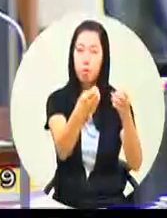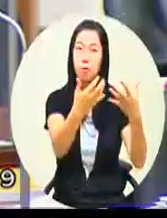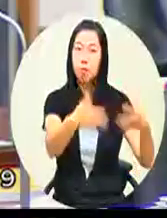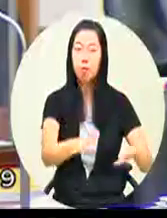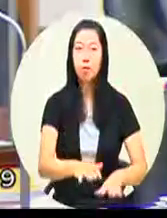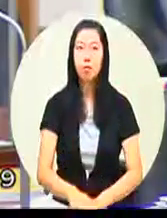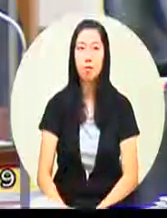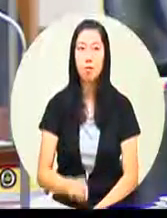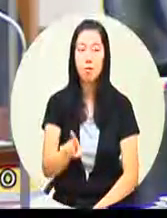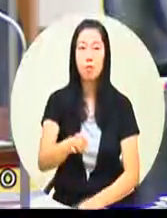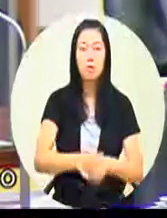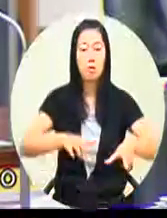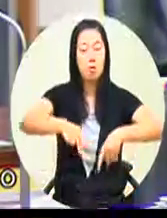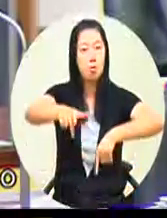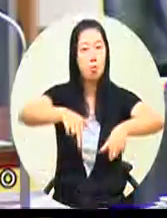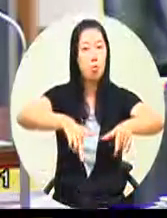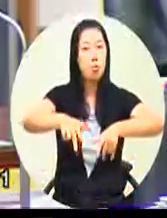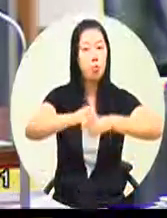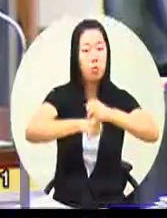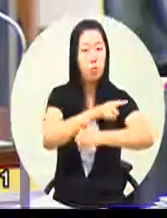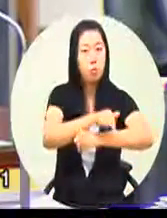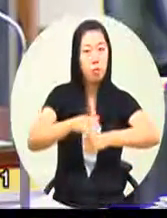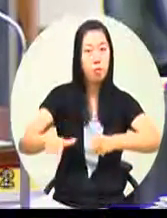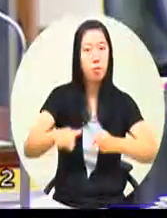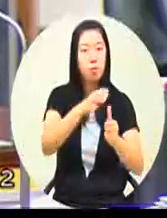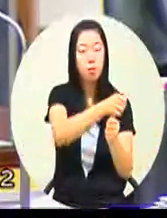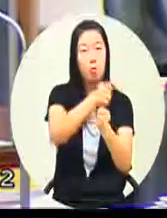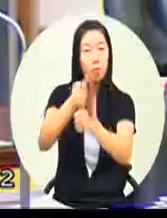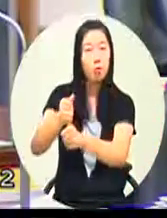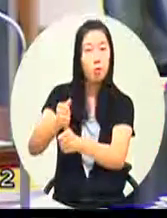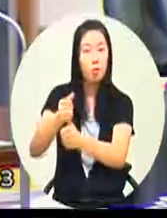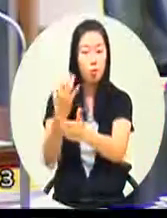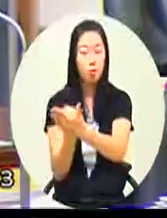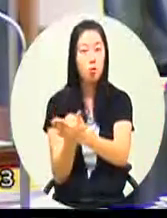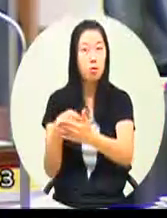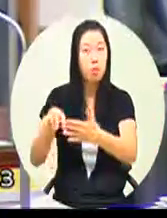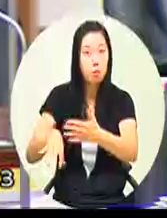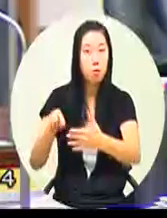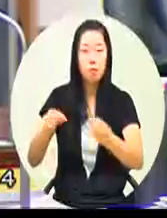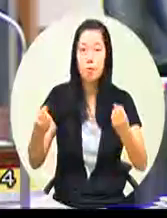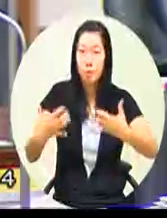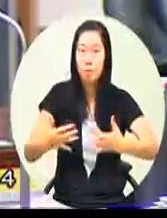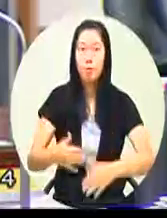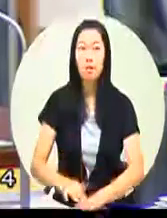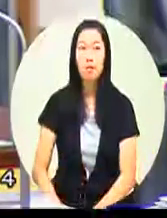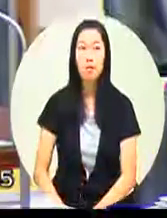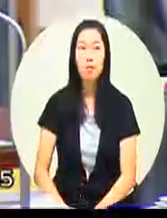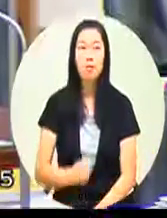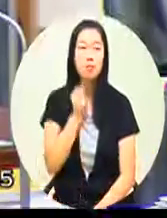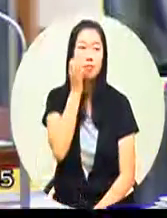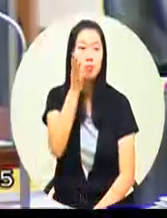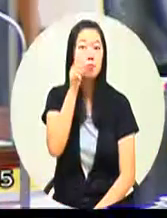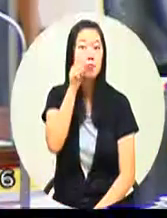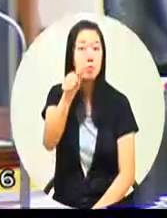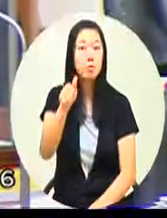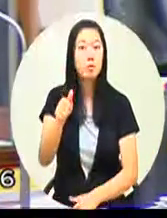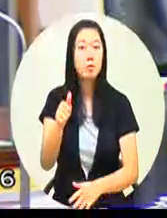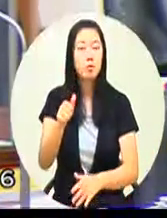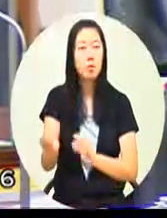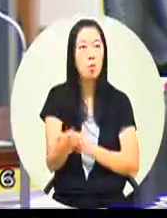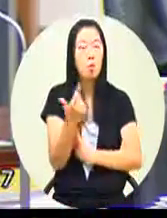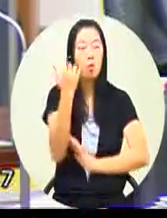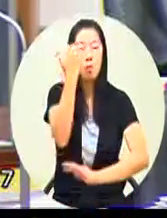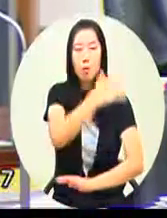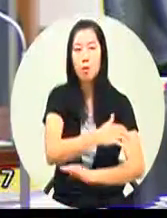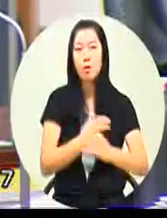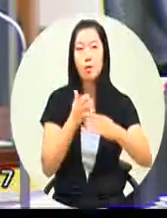们流浪动物这收容的这个问题嘛哈。很快啊，四个月五个月了嘛哈。但是